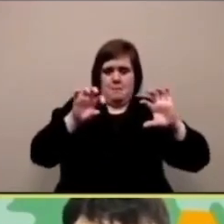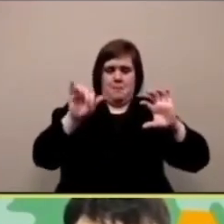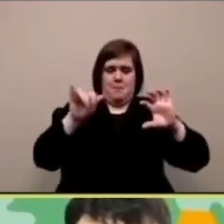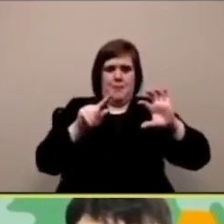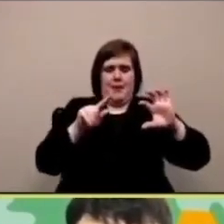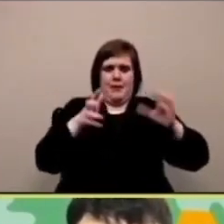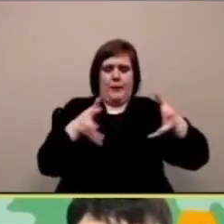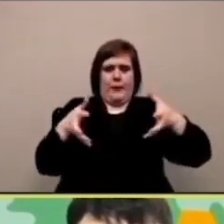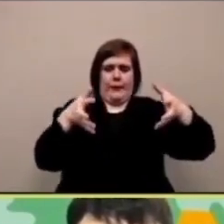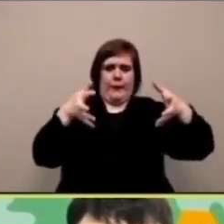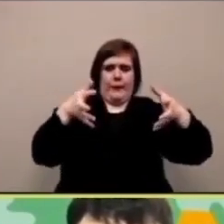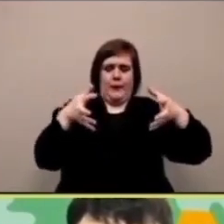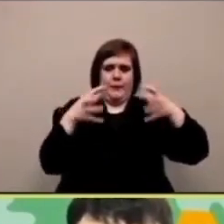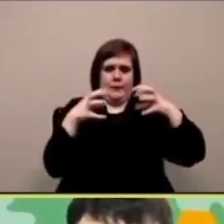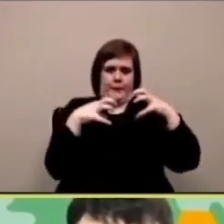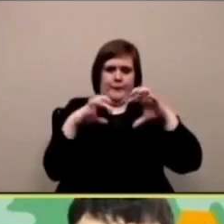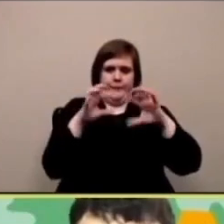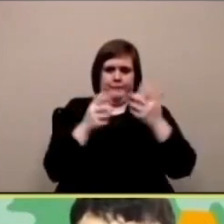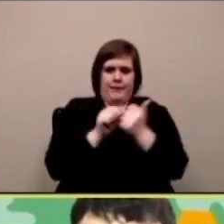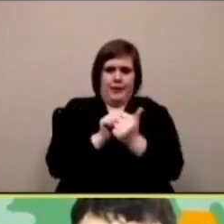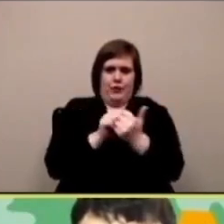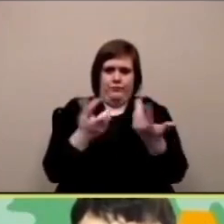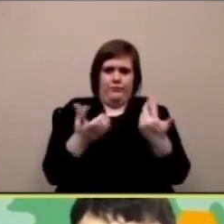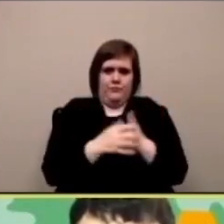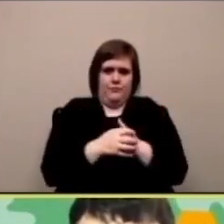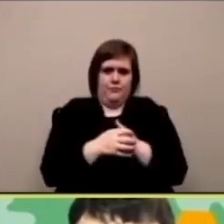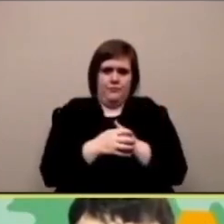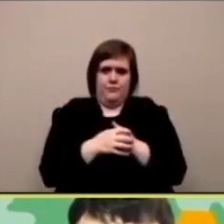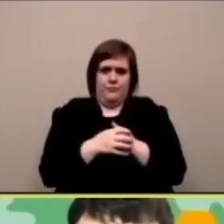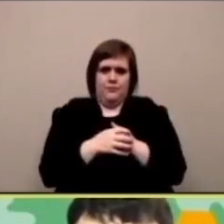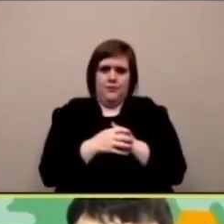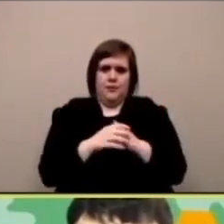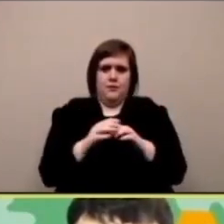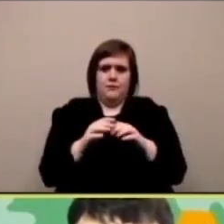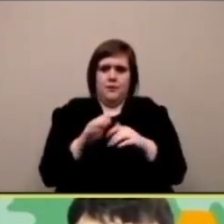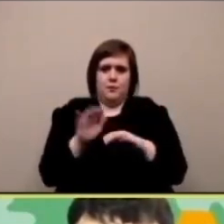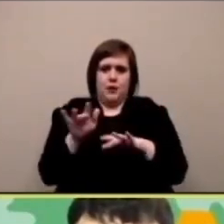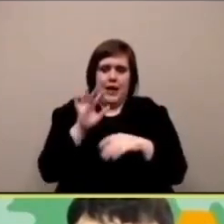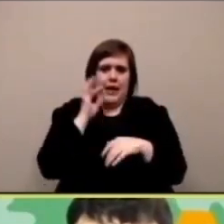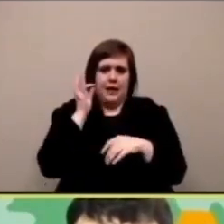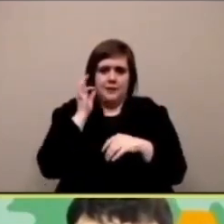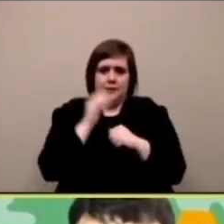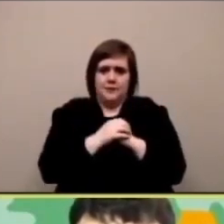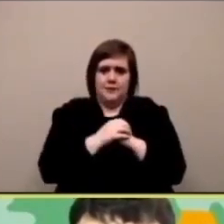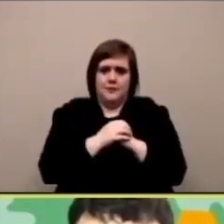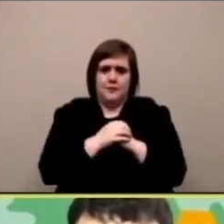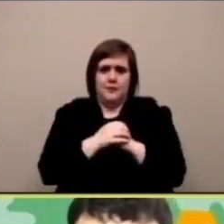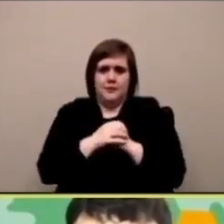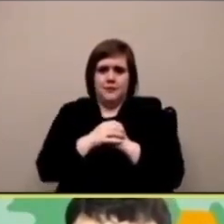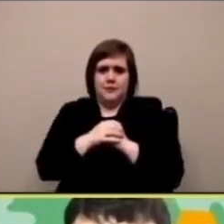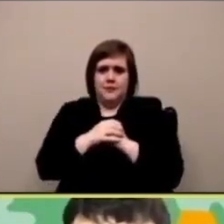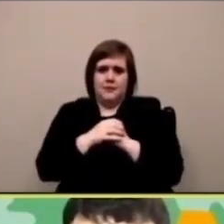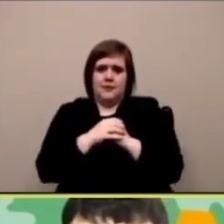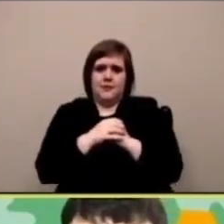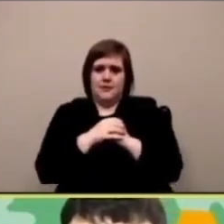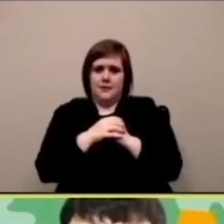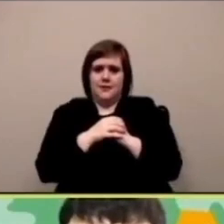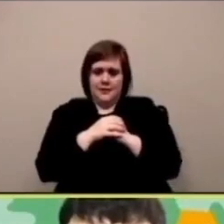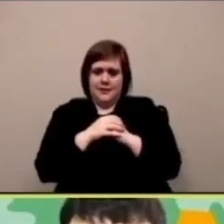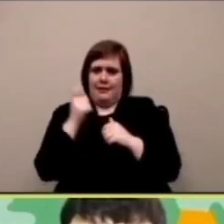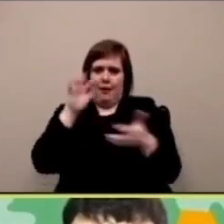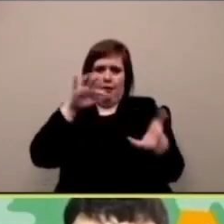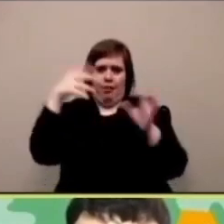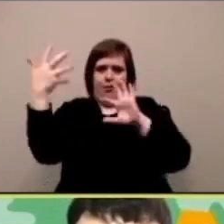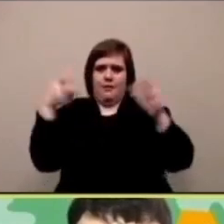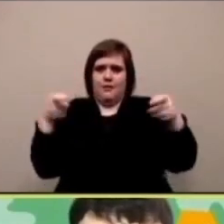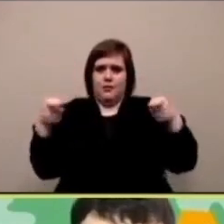多くなっていくたびにこの山のように出てくるんですよねこのリンゴが出てき